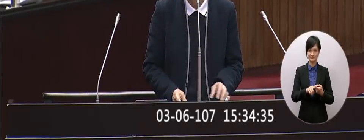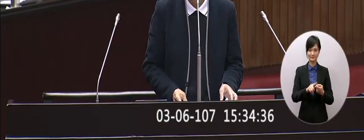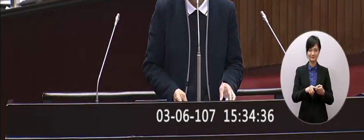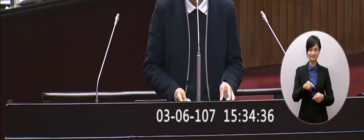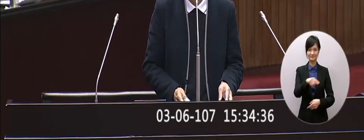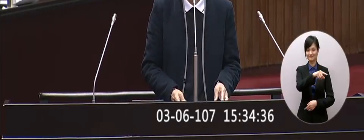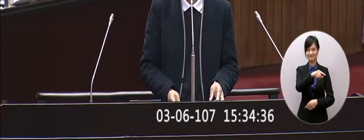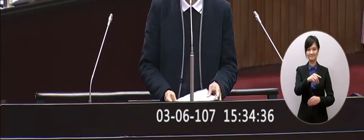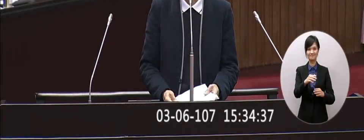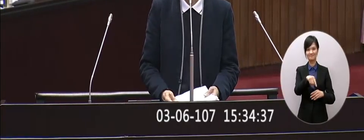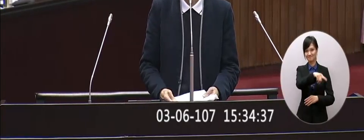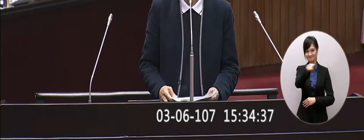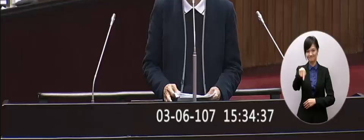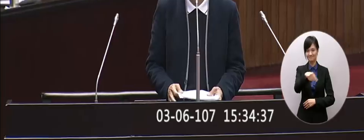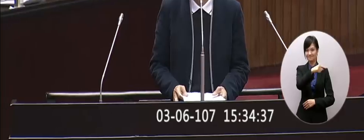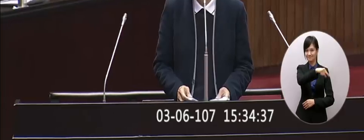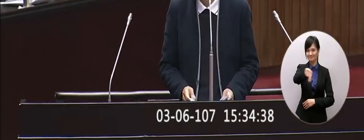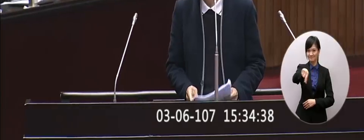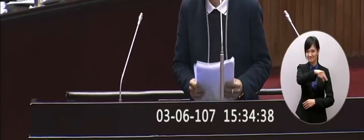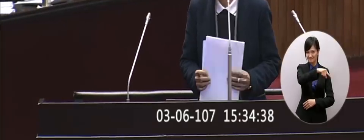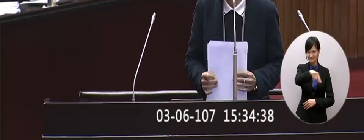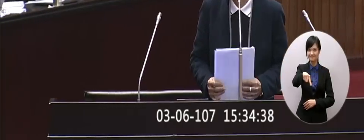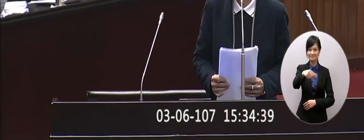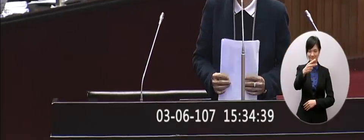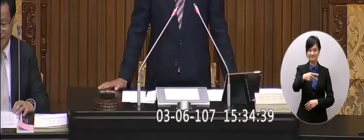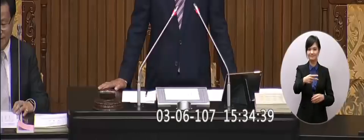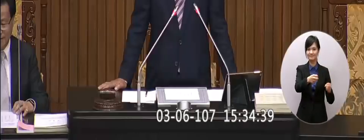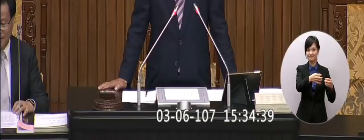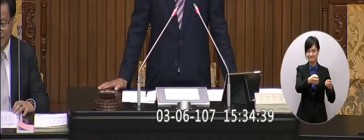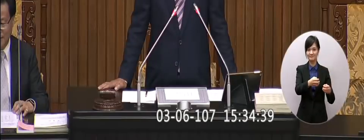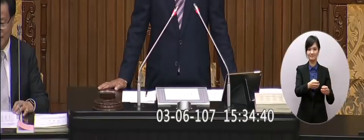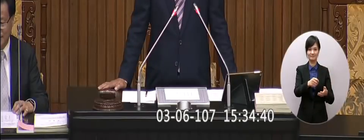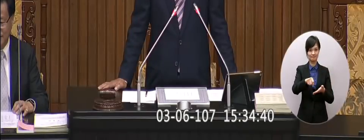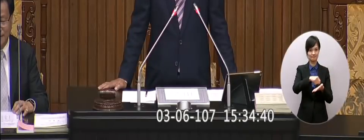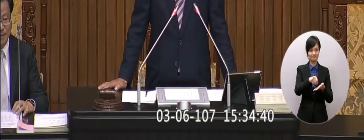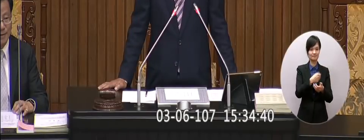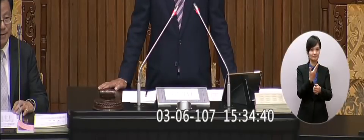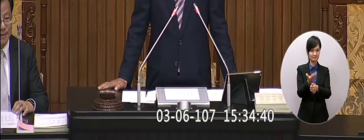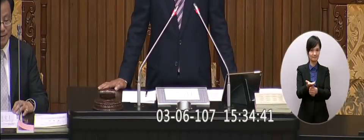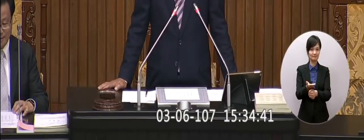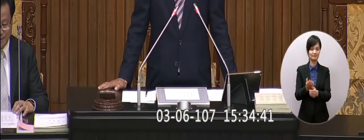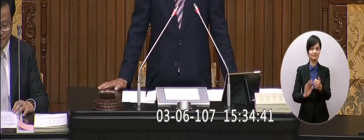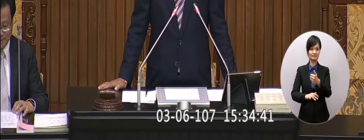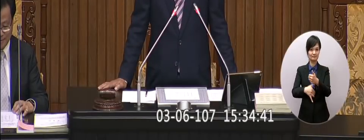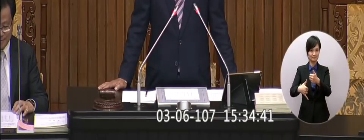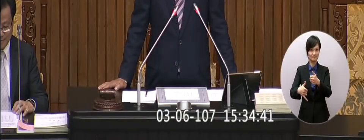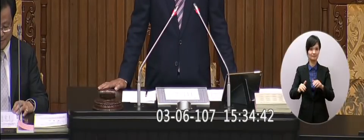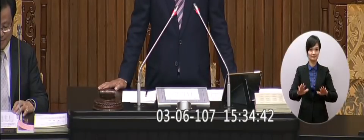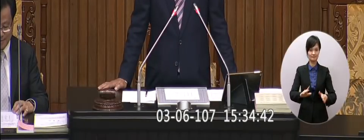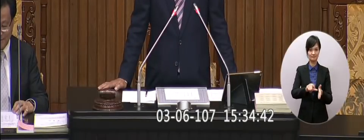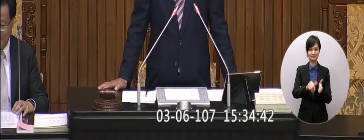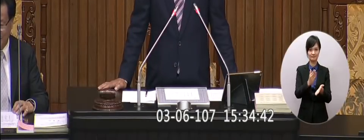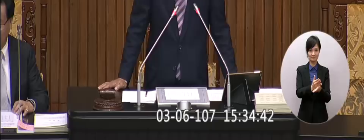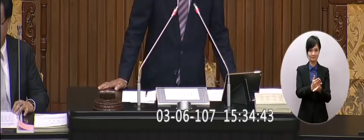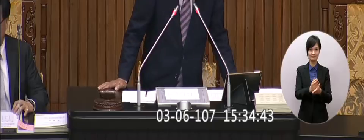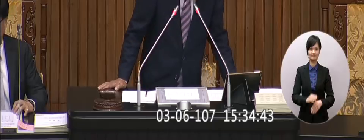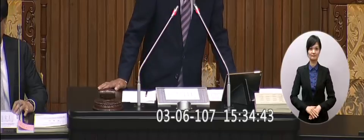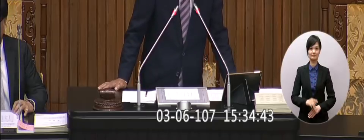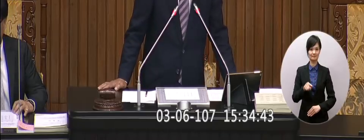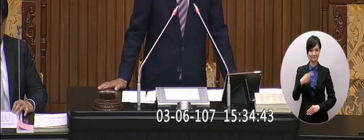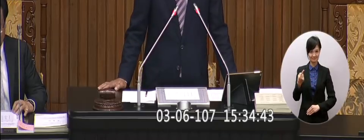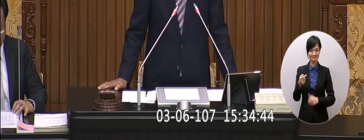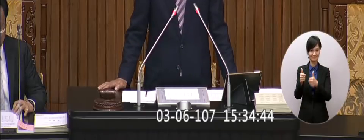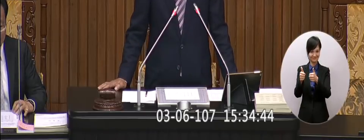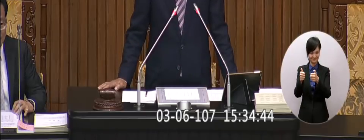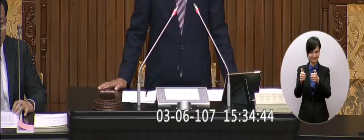啊，再请院长啊提供书面的给钟委员啊，时间已经到了啊，来下一位，谢